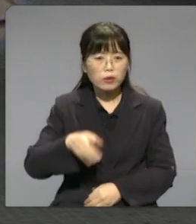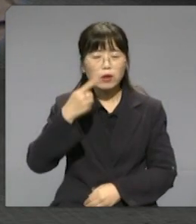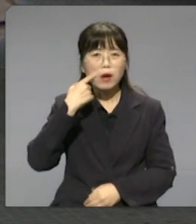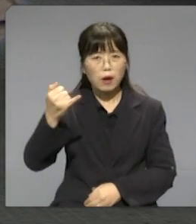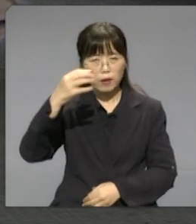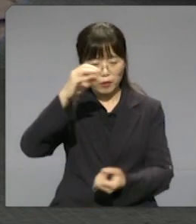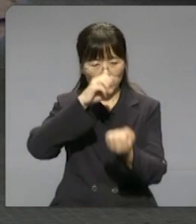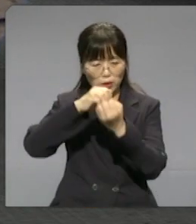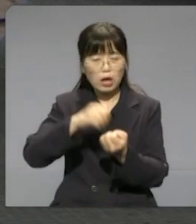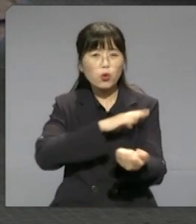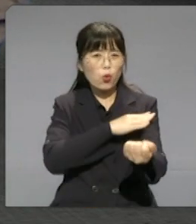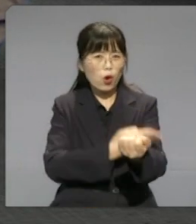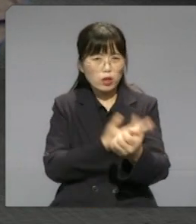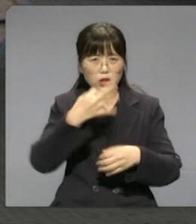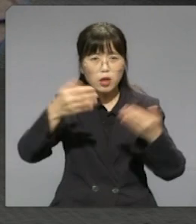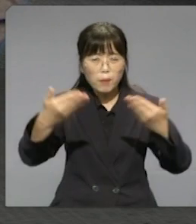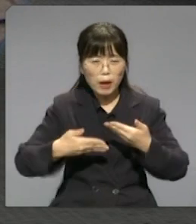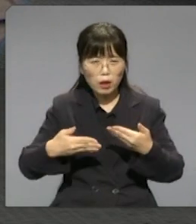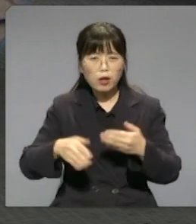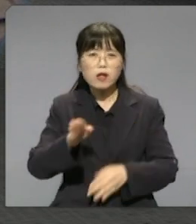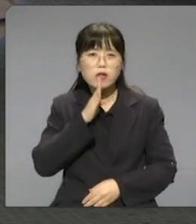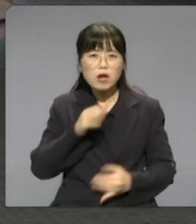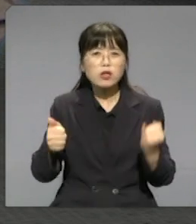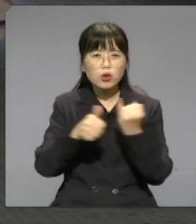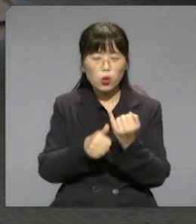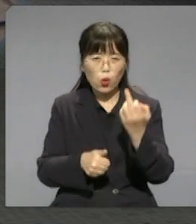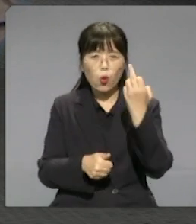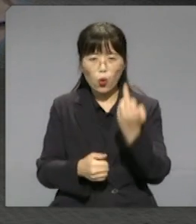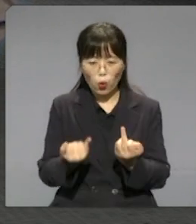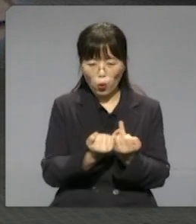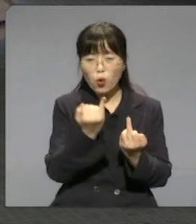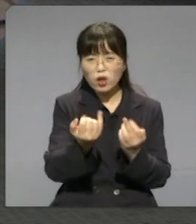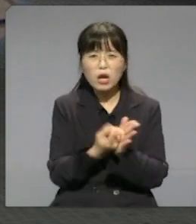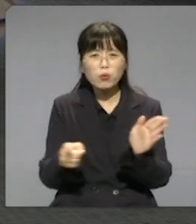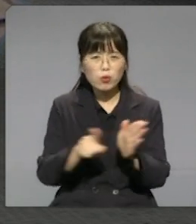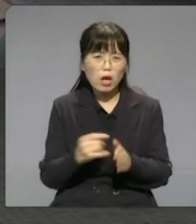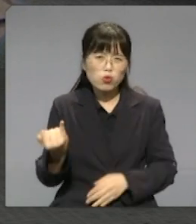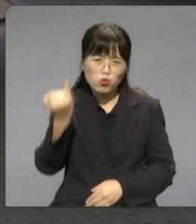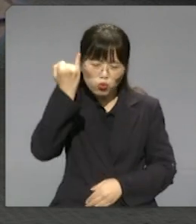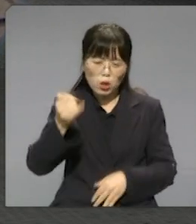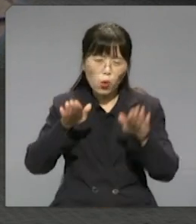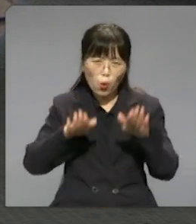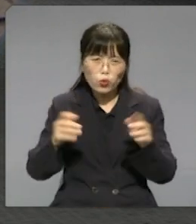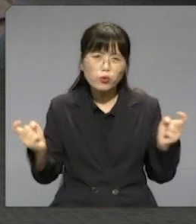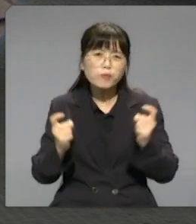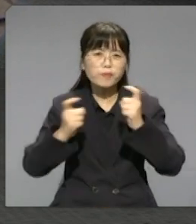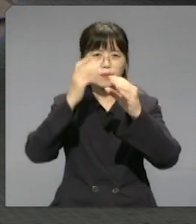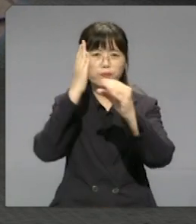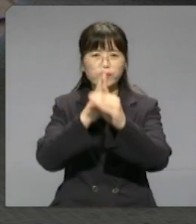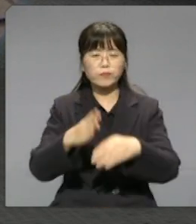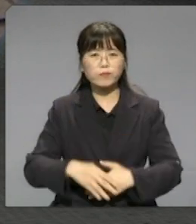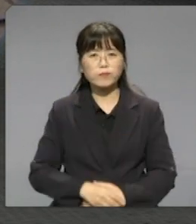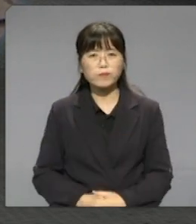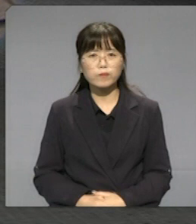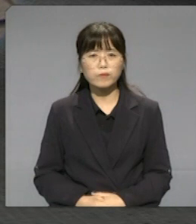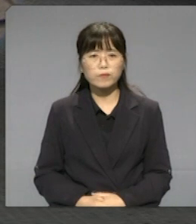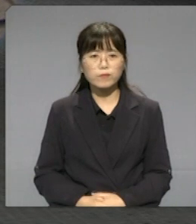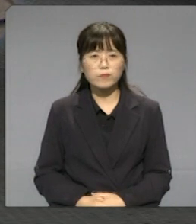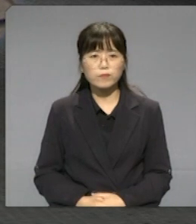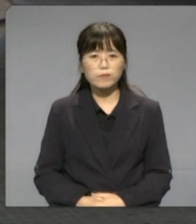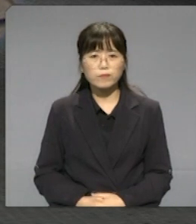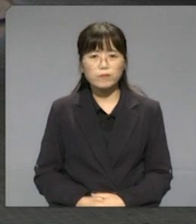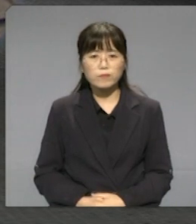상속권을 인정받았고 사실혼 관계라 법적 지위 못 얻은 올케를 위해 누나는 오늘도 싸우고 있습니다. 앵커